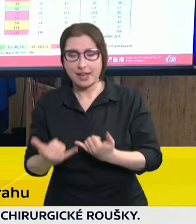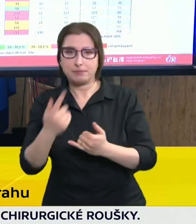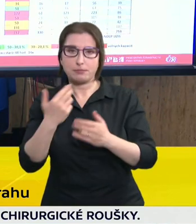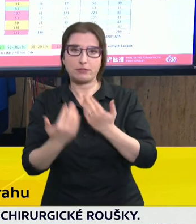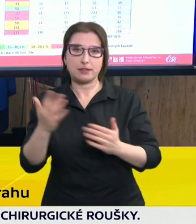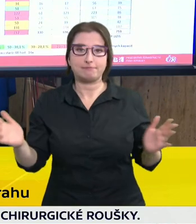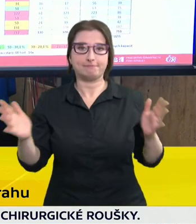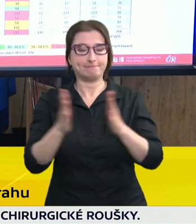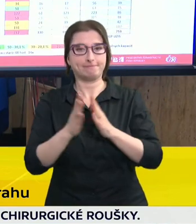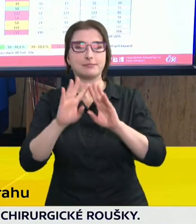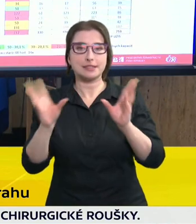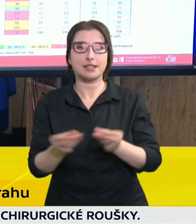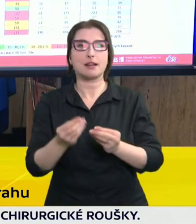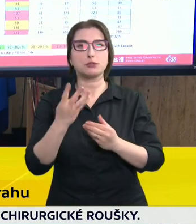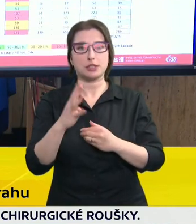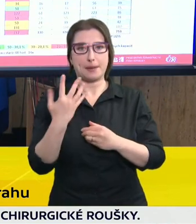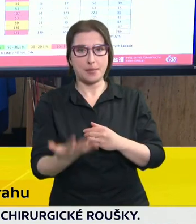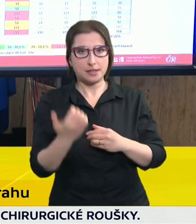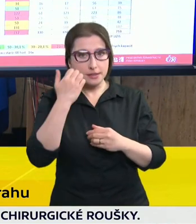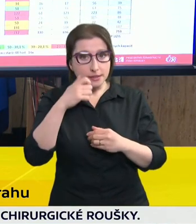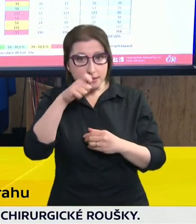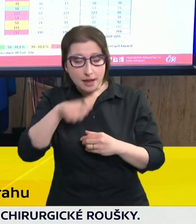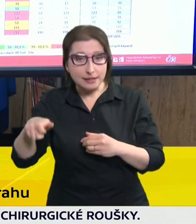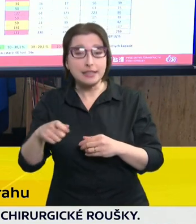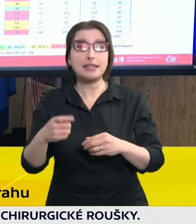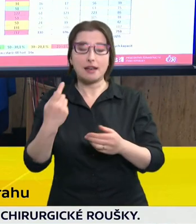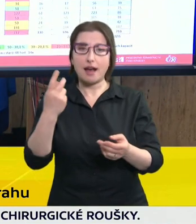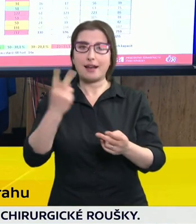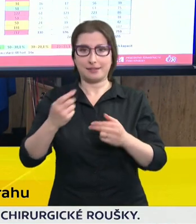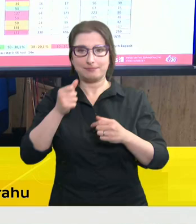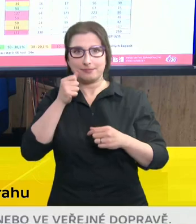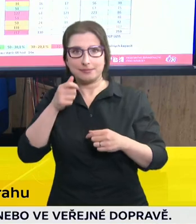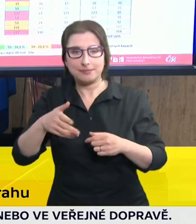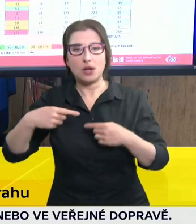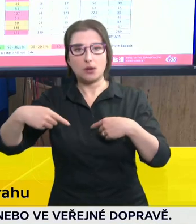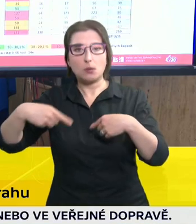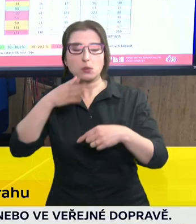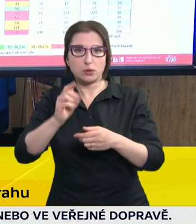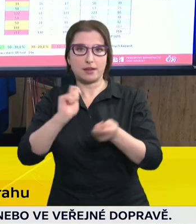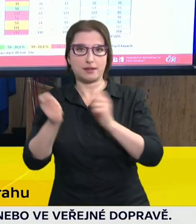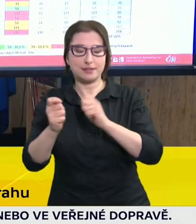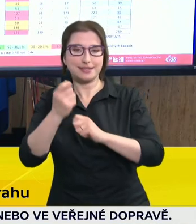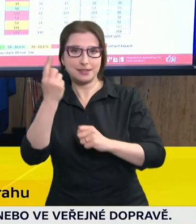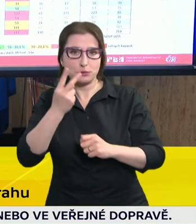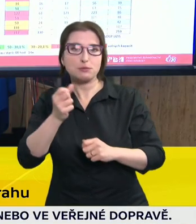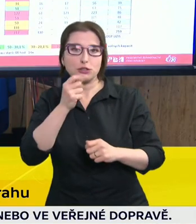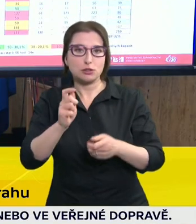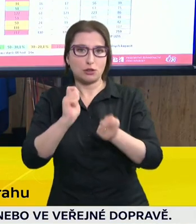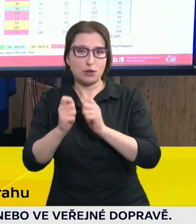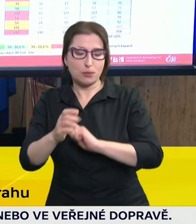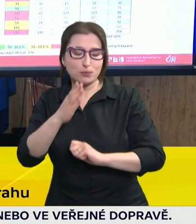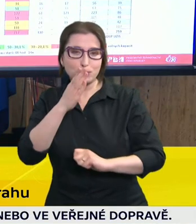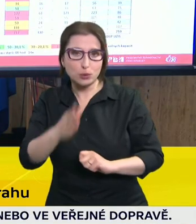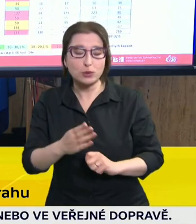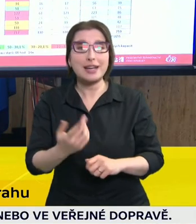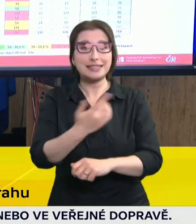zase jiná a svědčí to o tom, že prostě ta nálož nebo spíše z toho plynoucí zátěž pro ta zdravotnická zařízení a pro